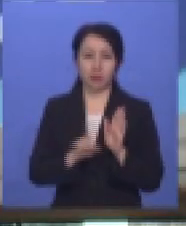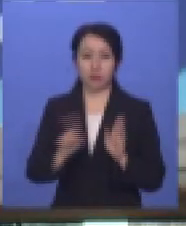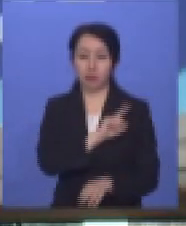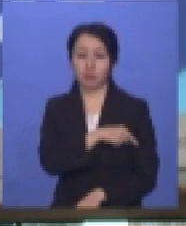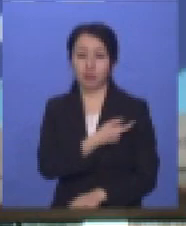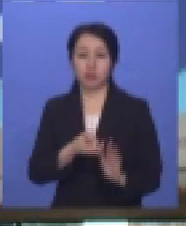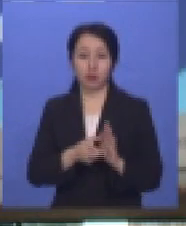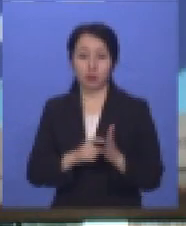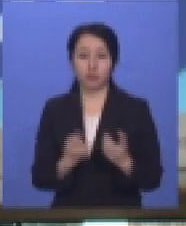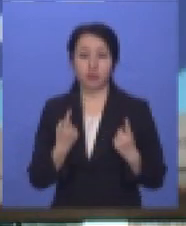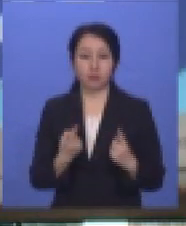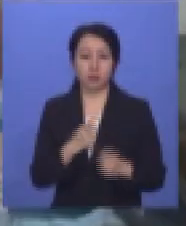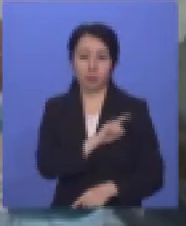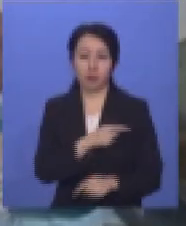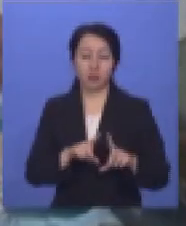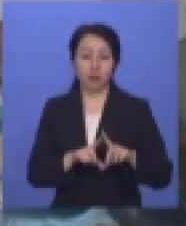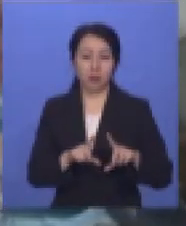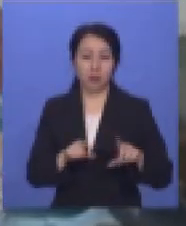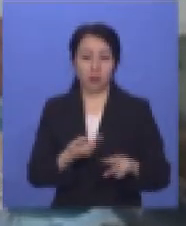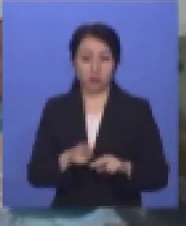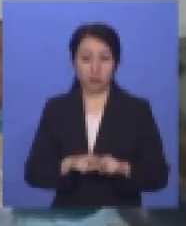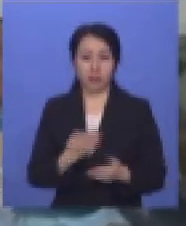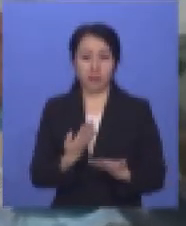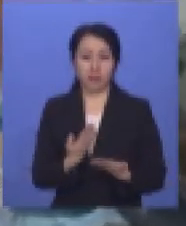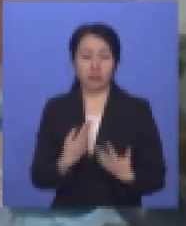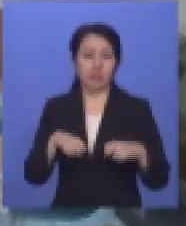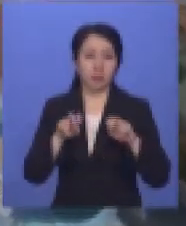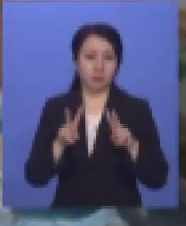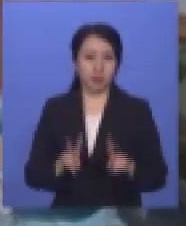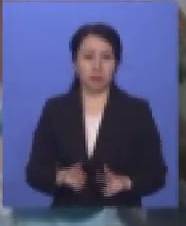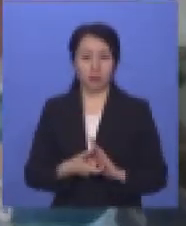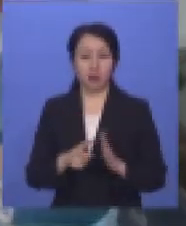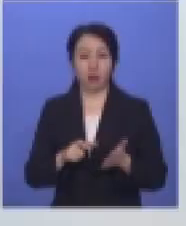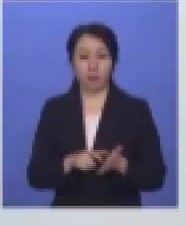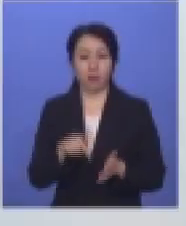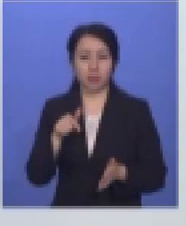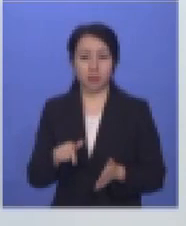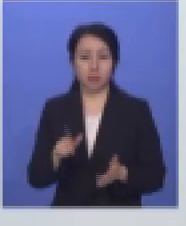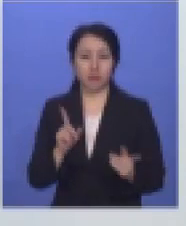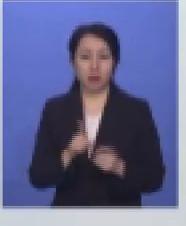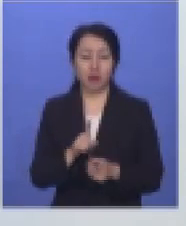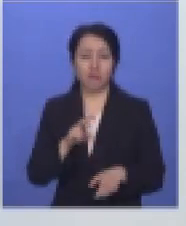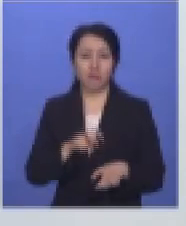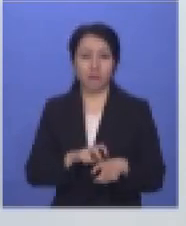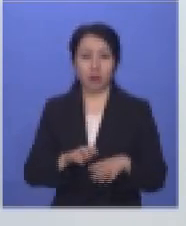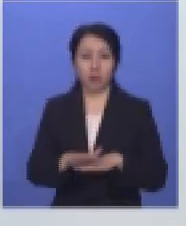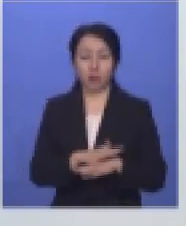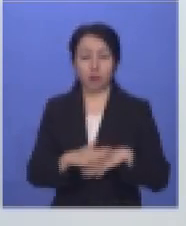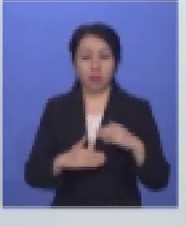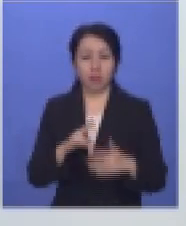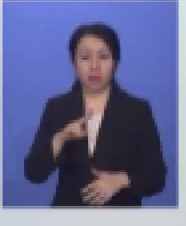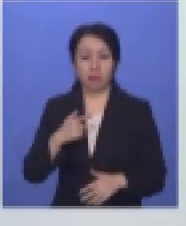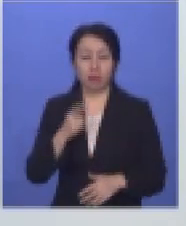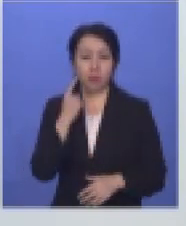медицинский комплекс. Настоящая поликлиника на колесах, в которой несколько специализированных кабинетов. Здесь принимают врач общей практики,